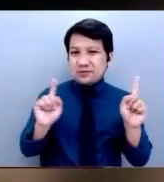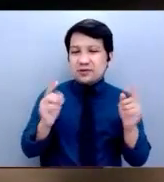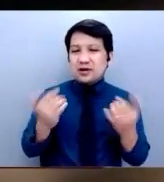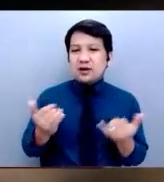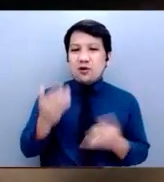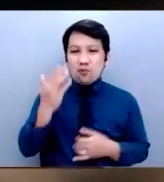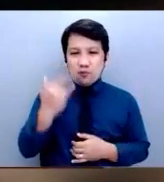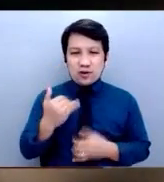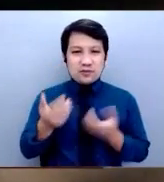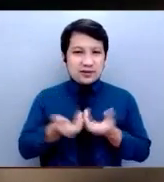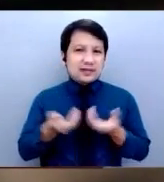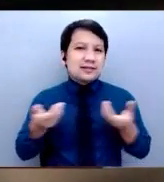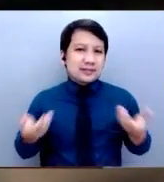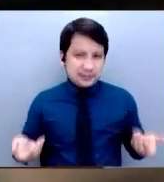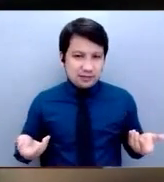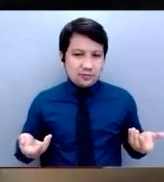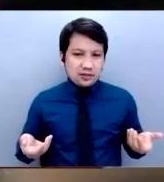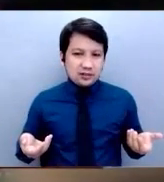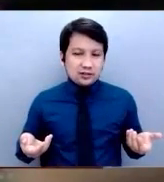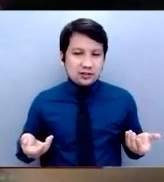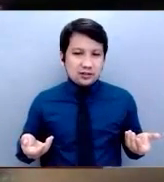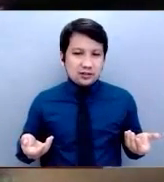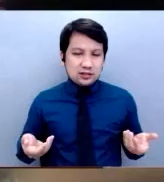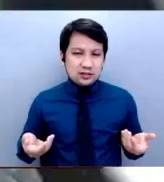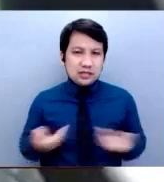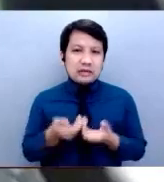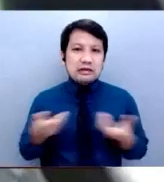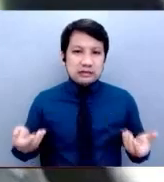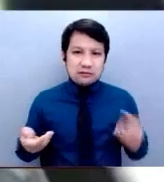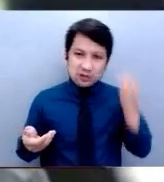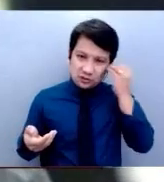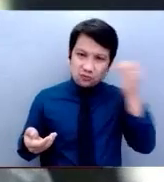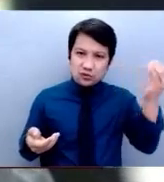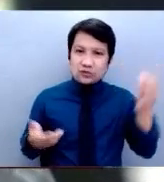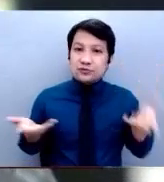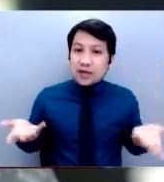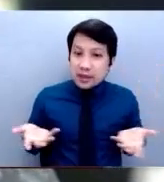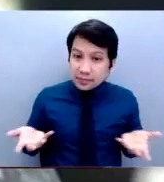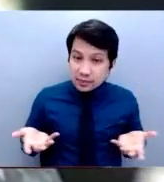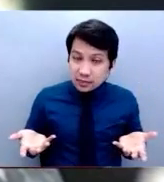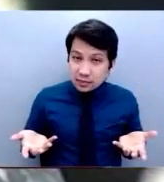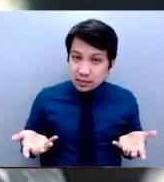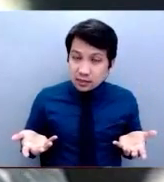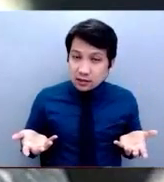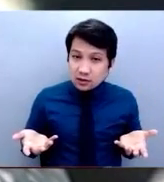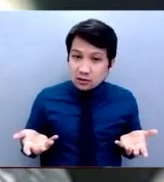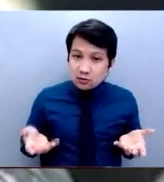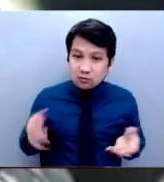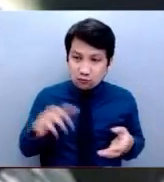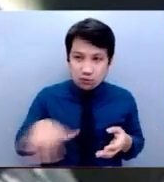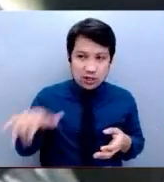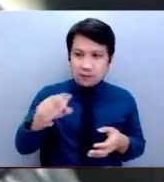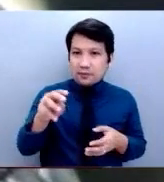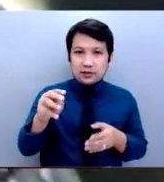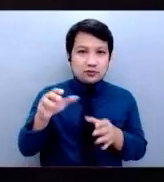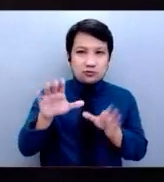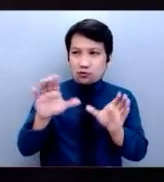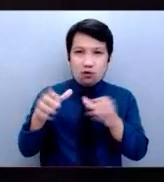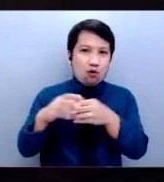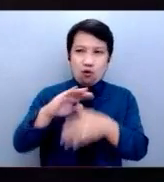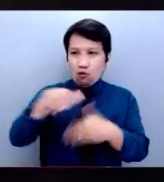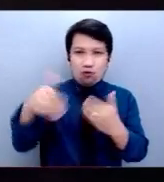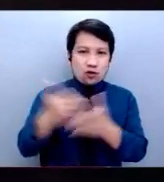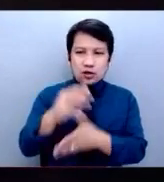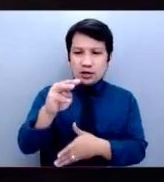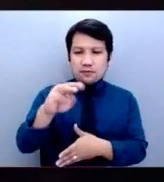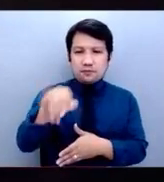dahil separate opinion yung nauna. No? Separate siya saan? Wala pang majority opinion. Ngunit sa mga pahayag